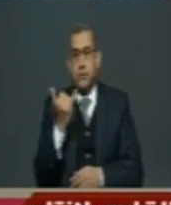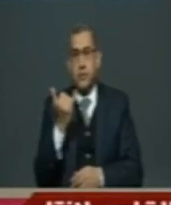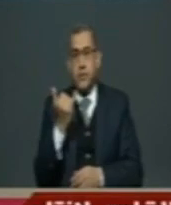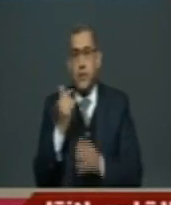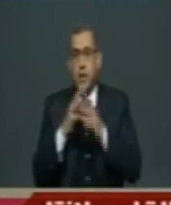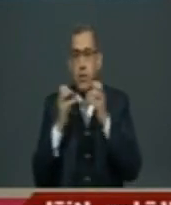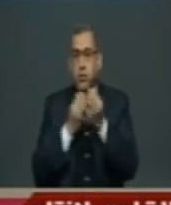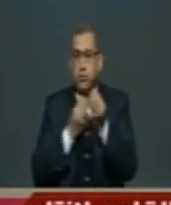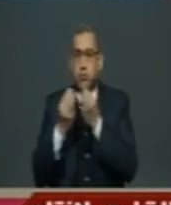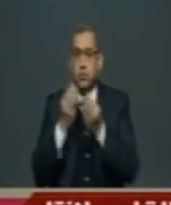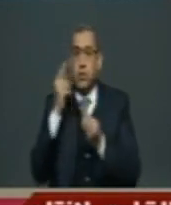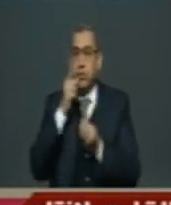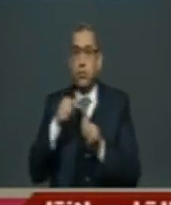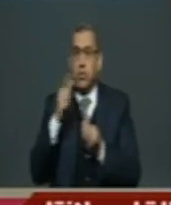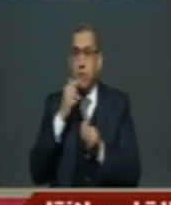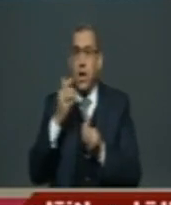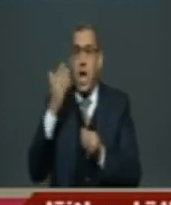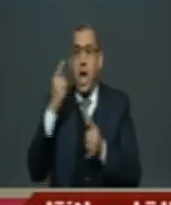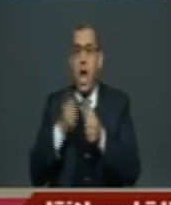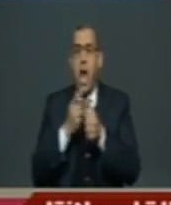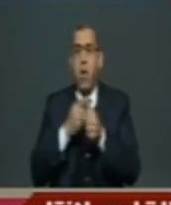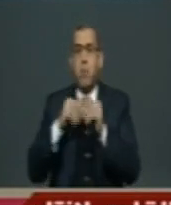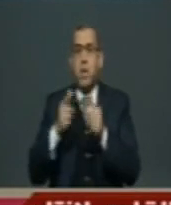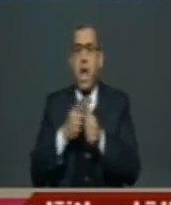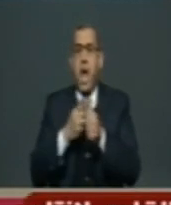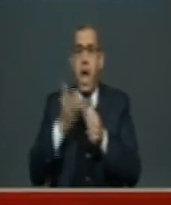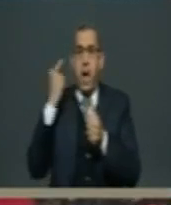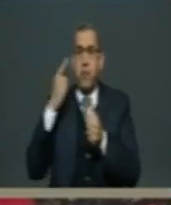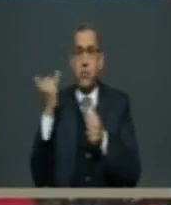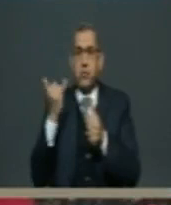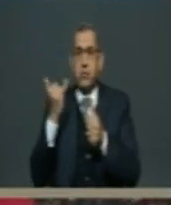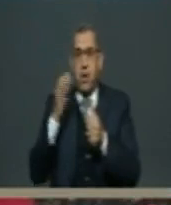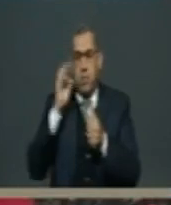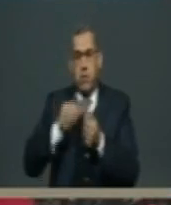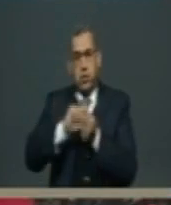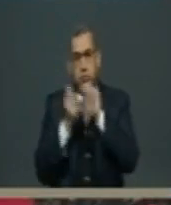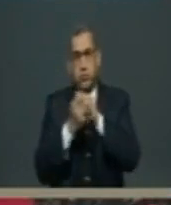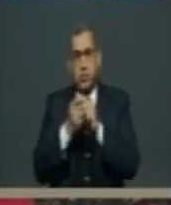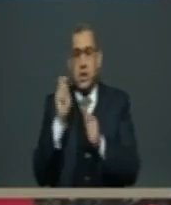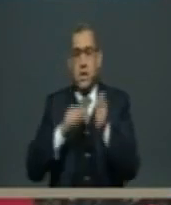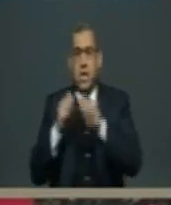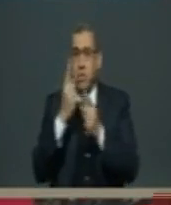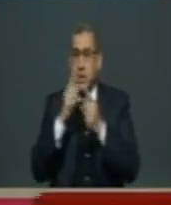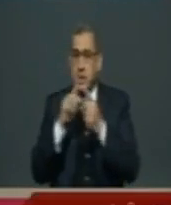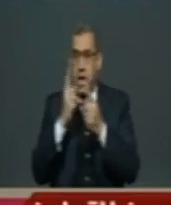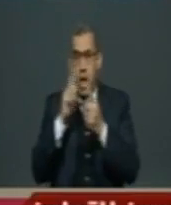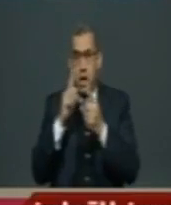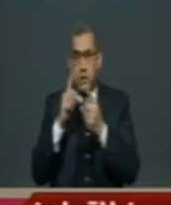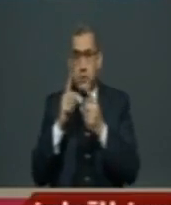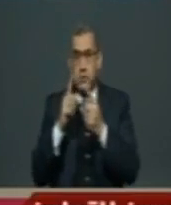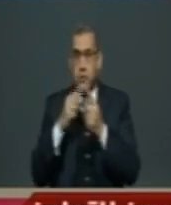يقول لك ايه؟ كانت أولويات الدولة في الوقت ده كانت المفروض تتغير للصناعة بس يا دكتور مصطفى. وده كلام